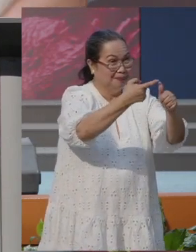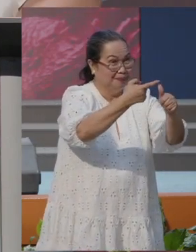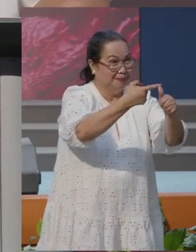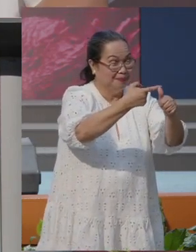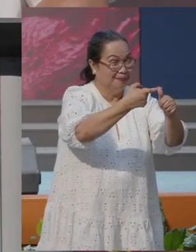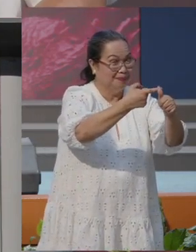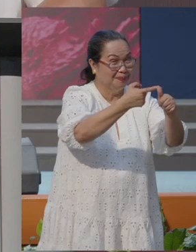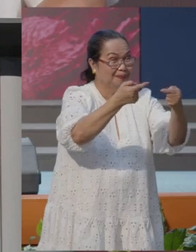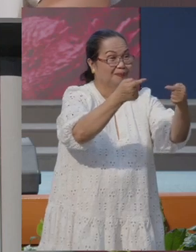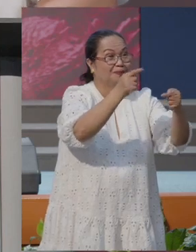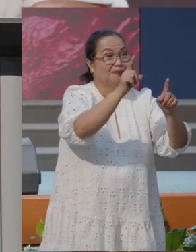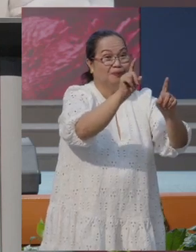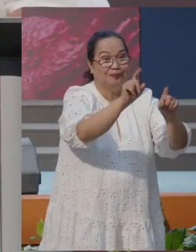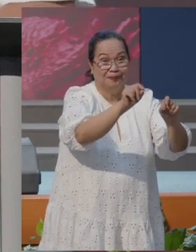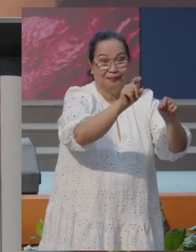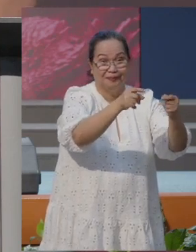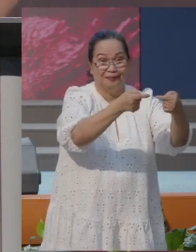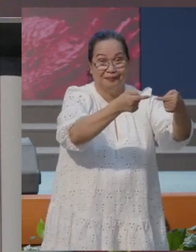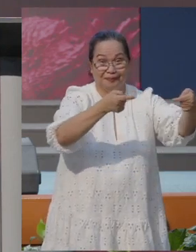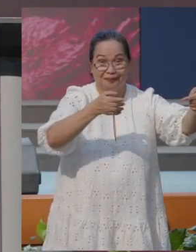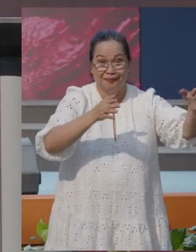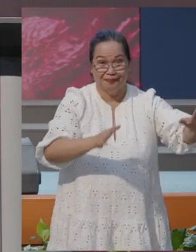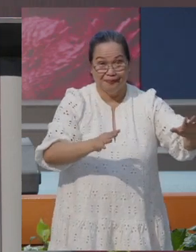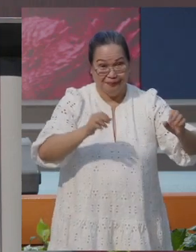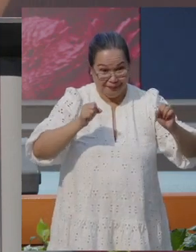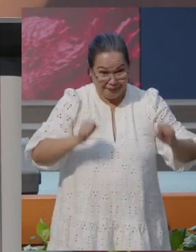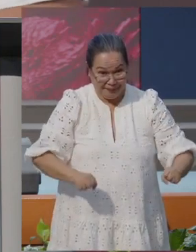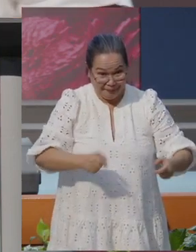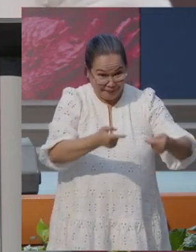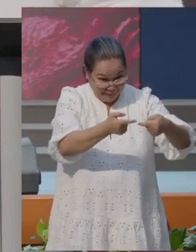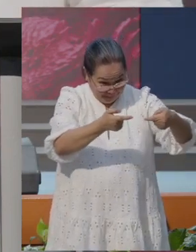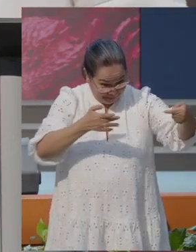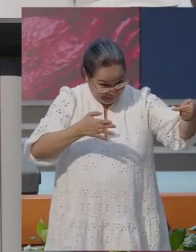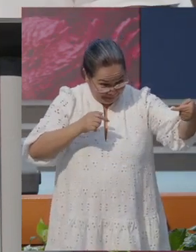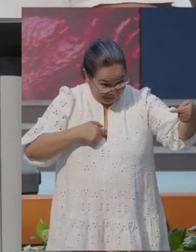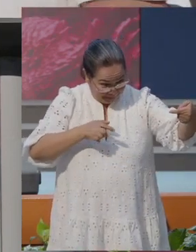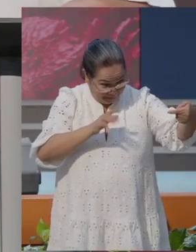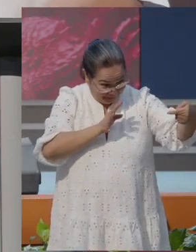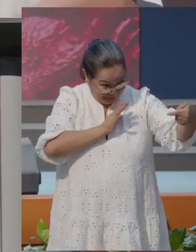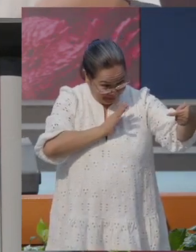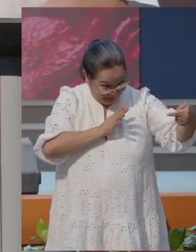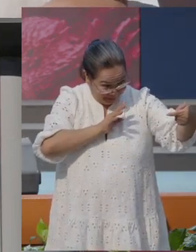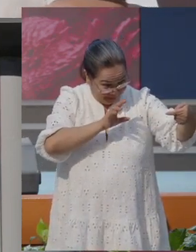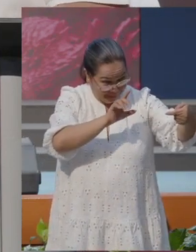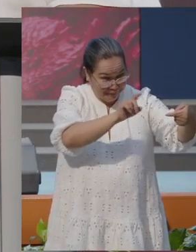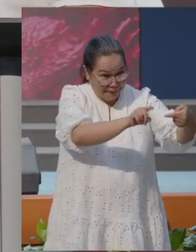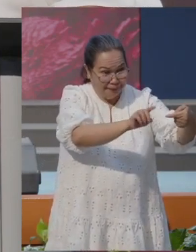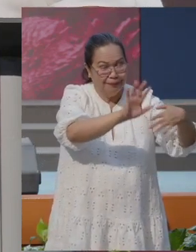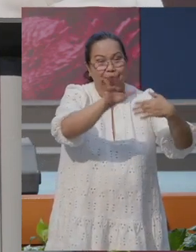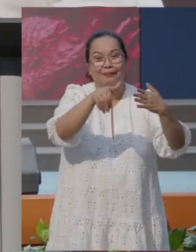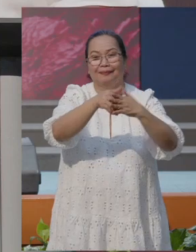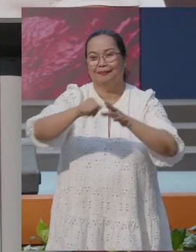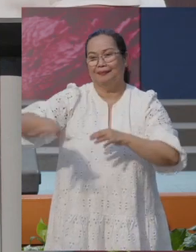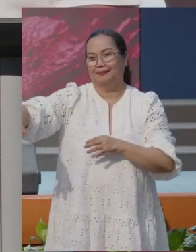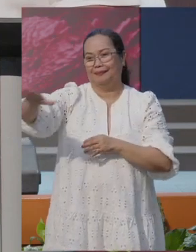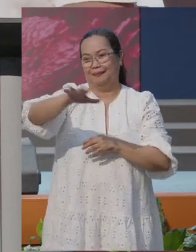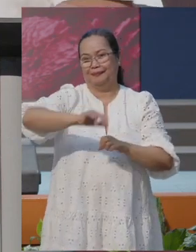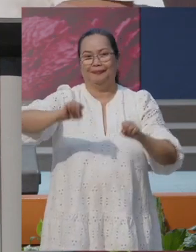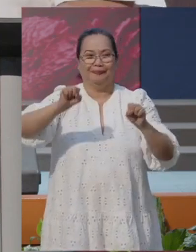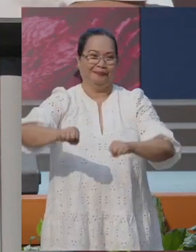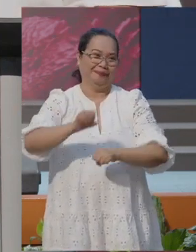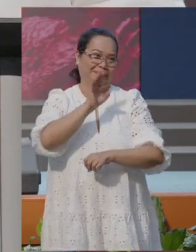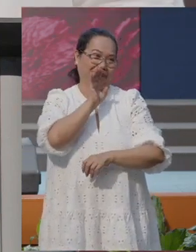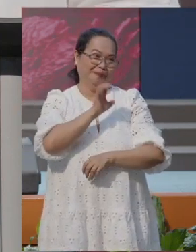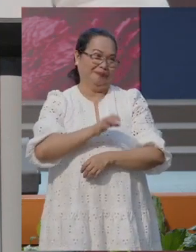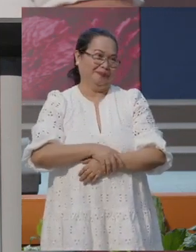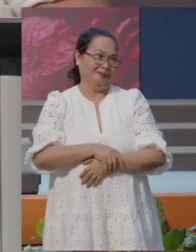mga kaaway nyo. Kasi kung kaya nyong gawin sa mga kaaway nyo, kaya nyo nang gawin sa lahat. No? Kasi